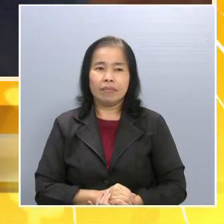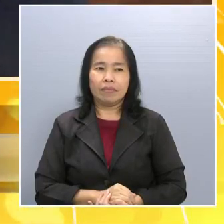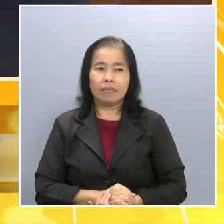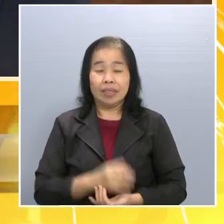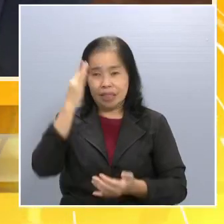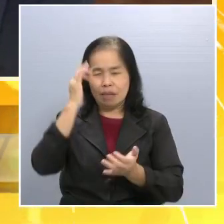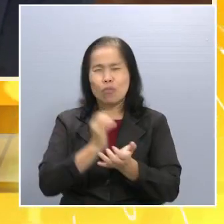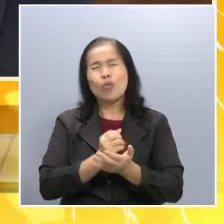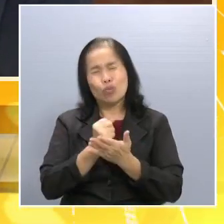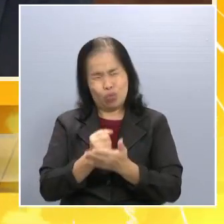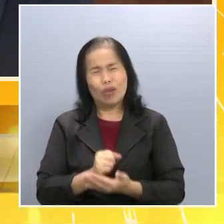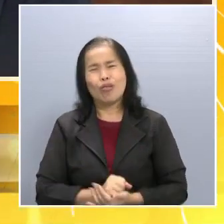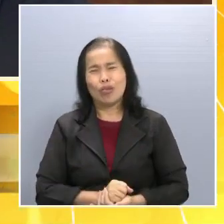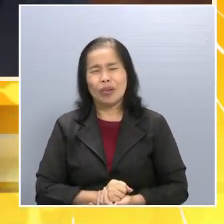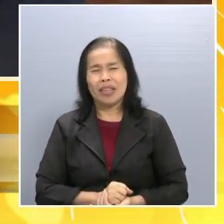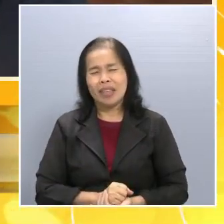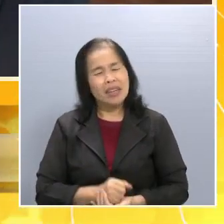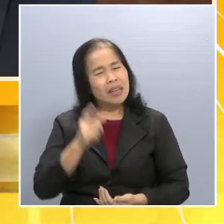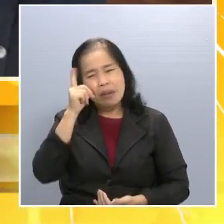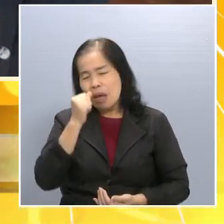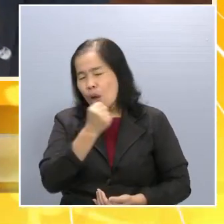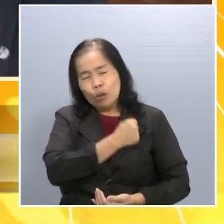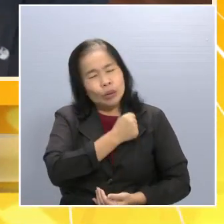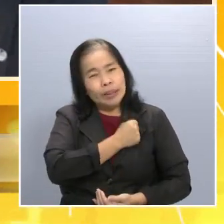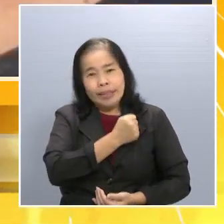ำรวจช่วยหน่อยเถอะสงสารคุณแม่อบมาจริงๆ อือ โอ้